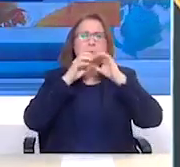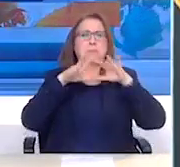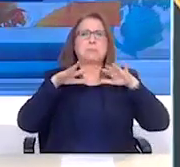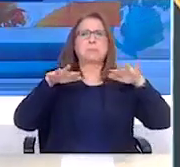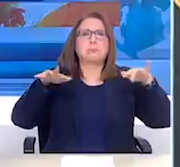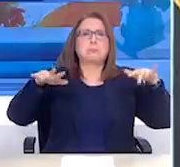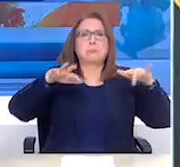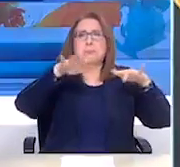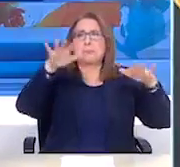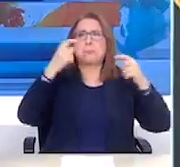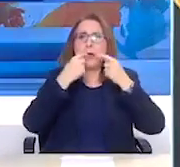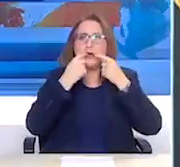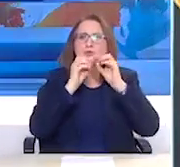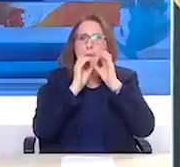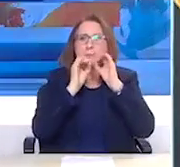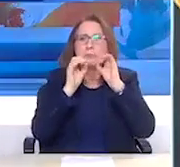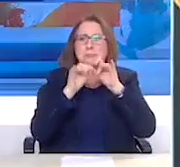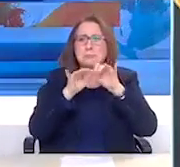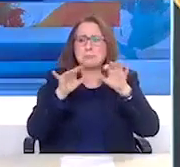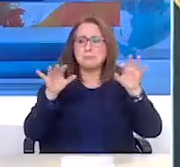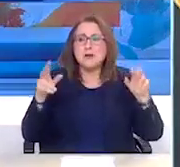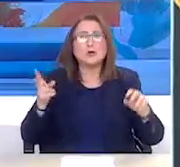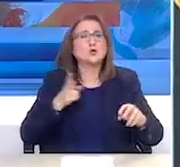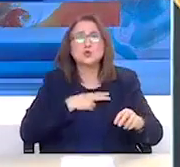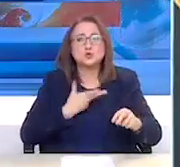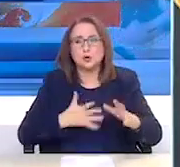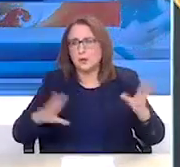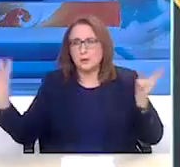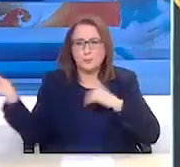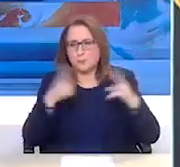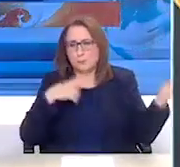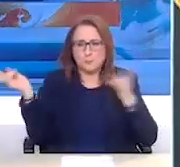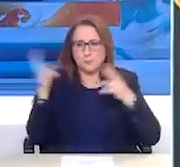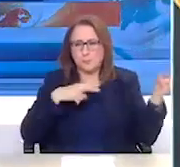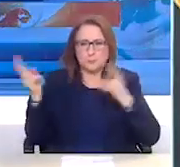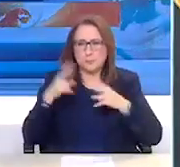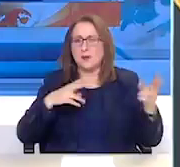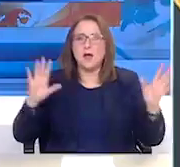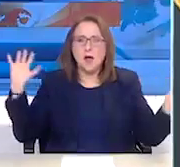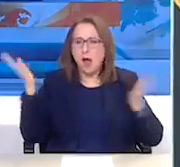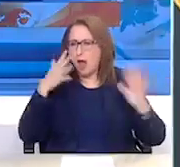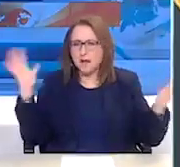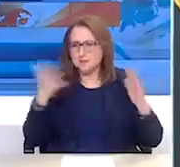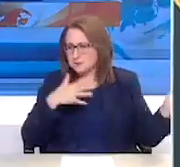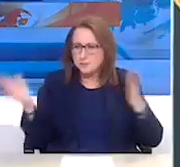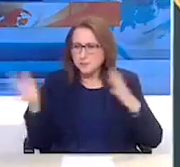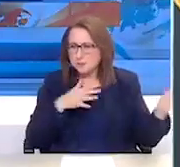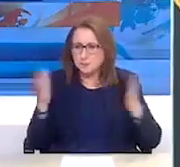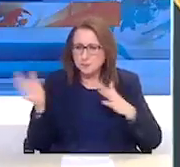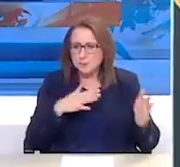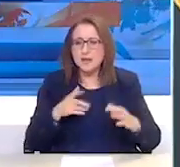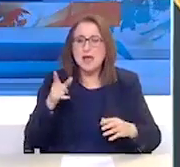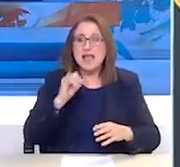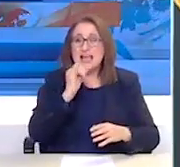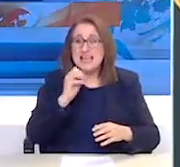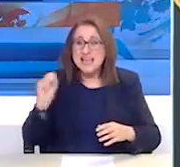συμπτώματα, είναι ο καλός αερισμός του χώρου. Και ο ιός έχει μερικές ειδικές συνθήκες υγρασίας και